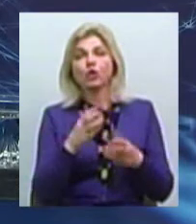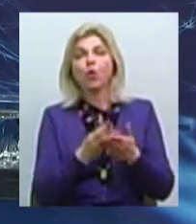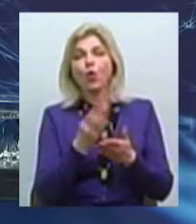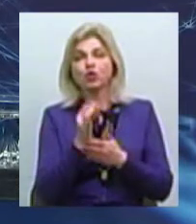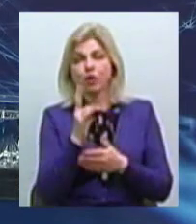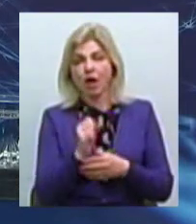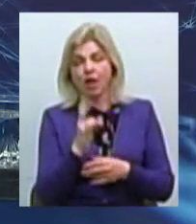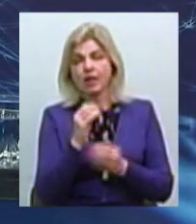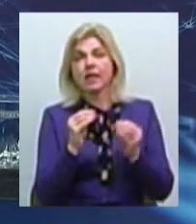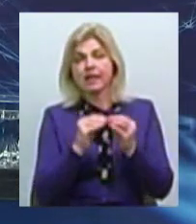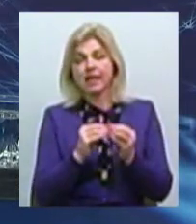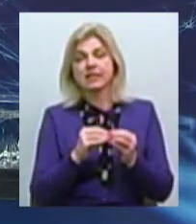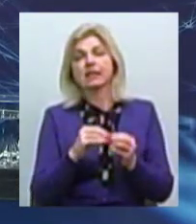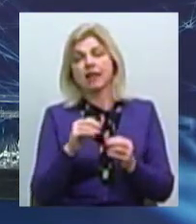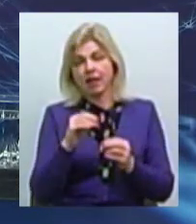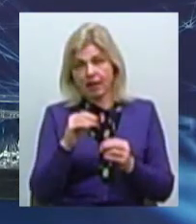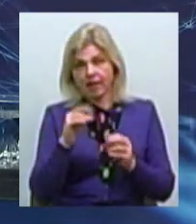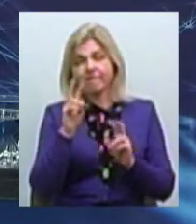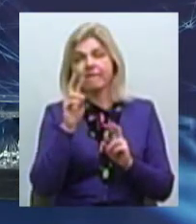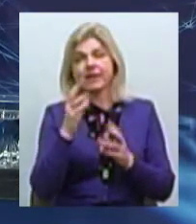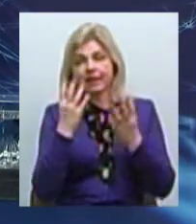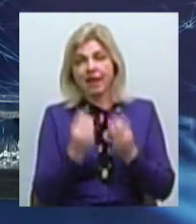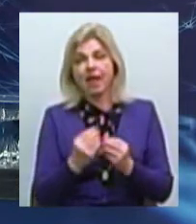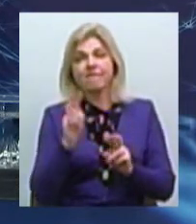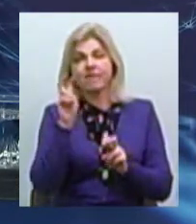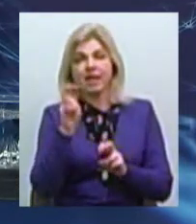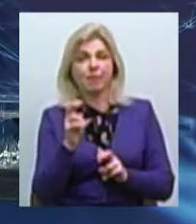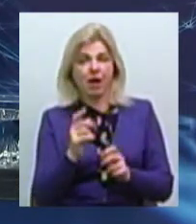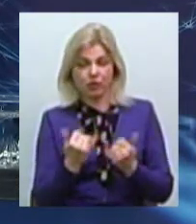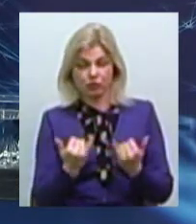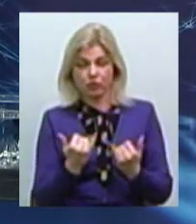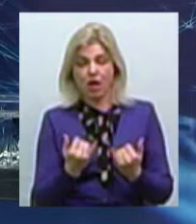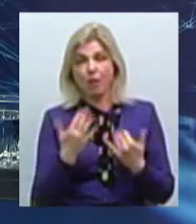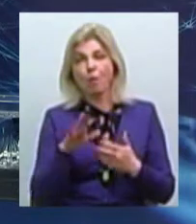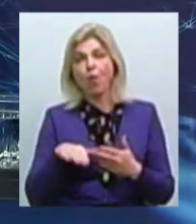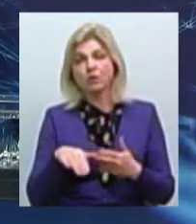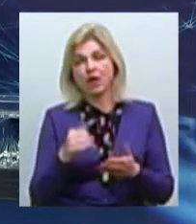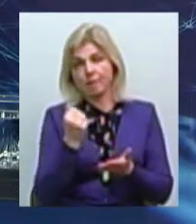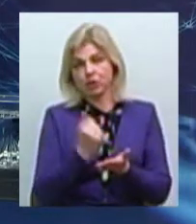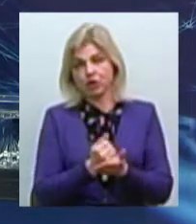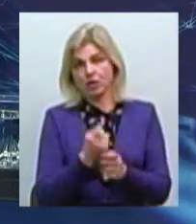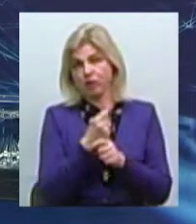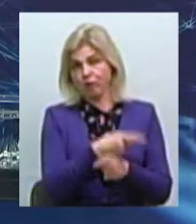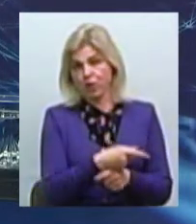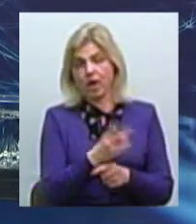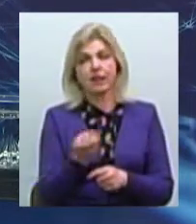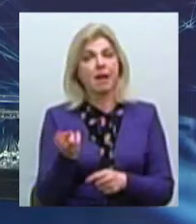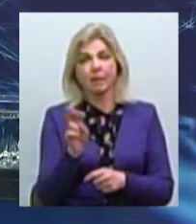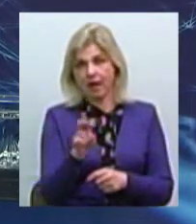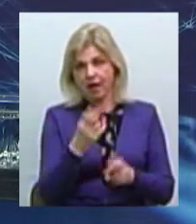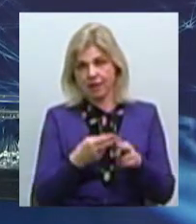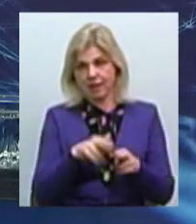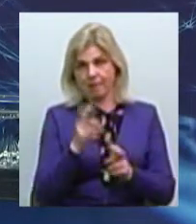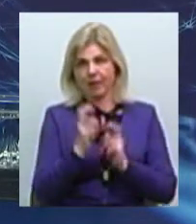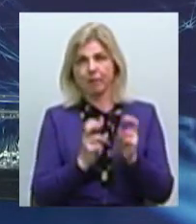деньги перечислили после этого печать можно выкинуть в урну и даже не приходить на это предприятие